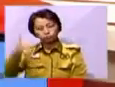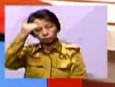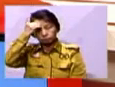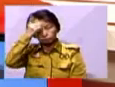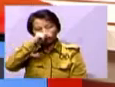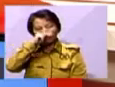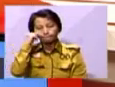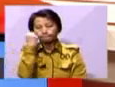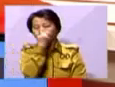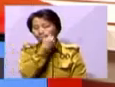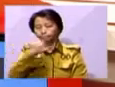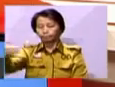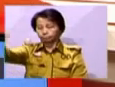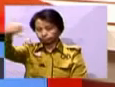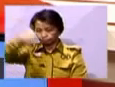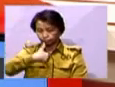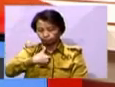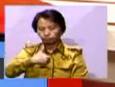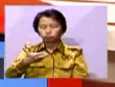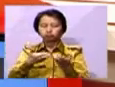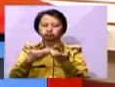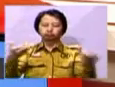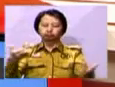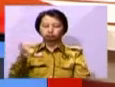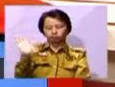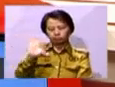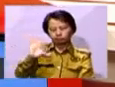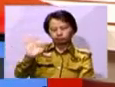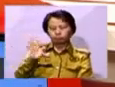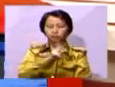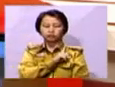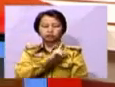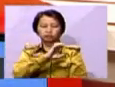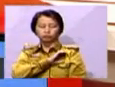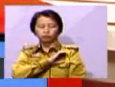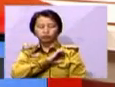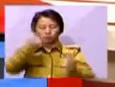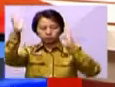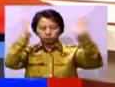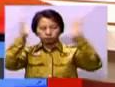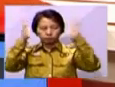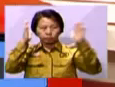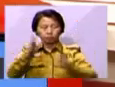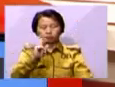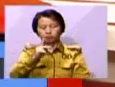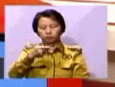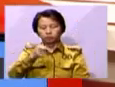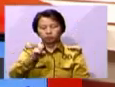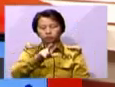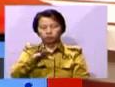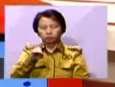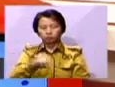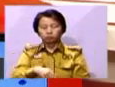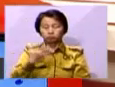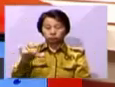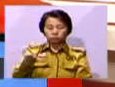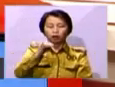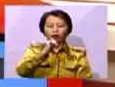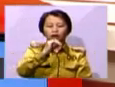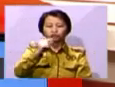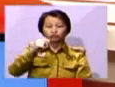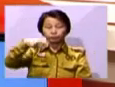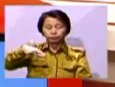Dato' Sri Najib turut menerima kunjungan perpisahan daripada Ketua Polis Negara Tan Sri Khalid Abu Bakar. Tan Sri Khalid yang akan